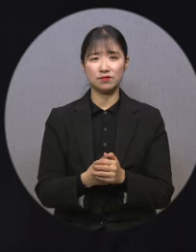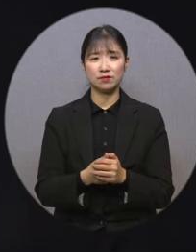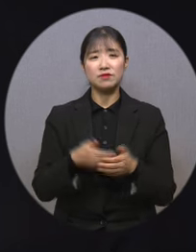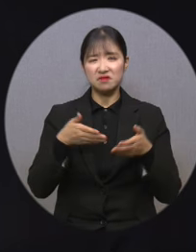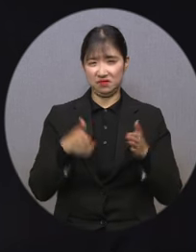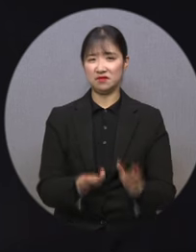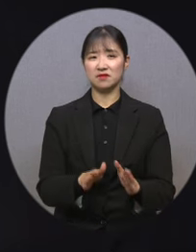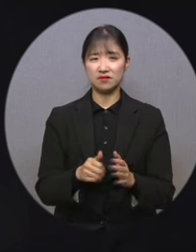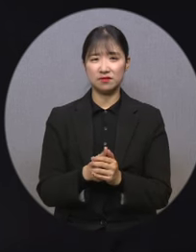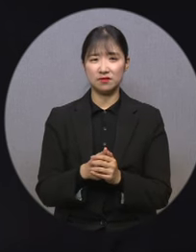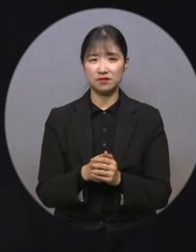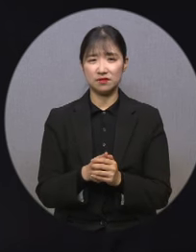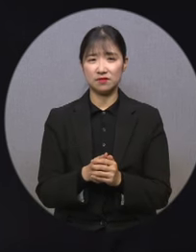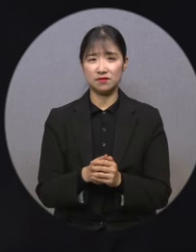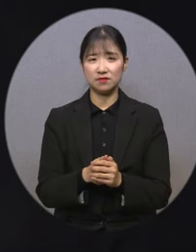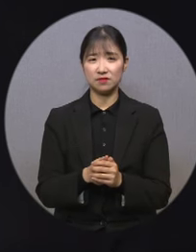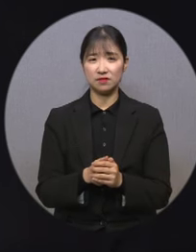낳았는데